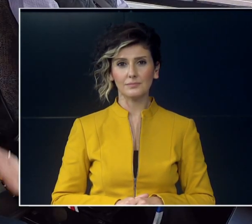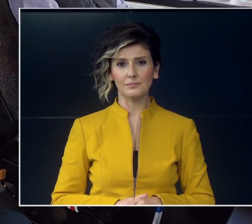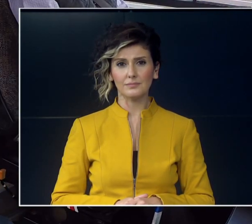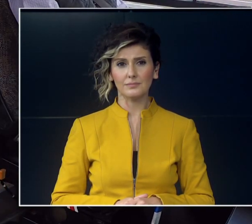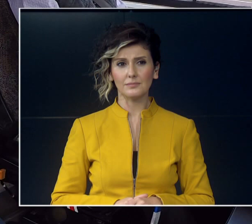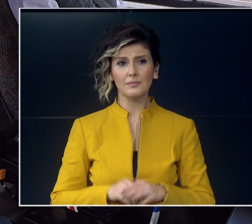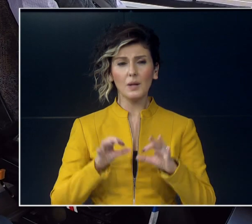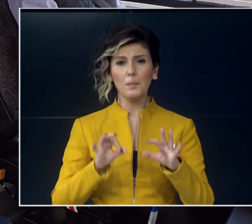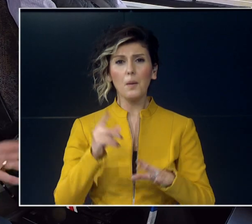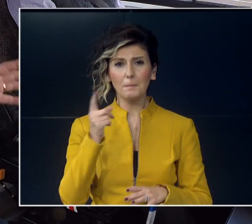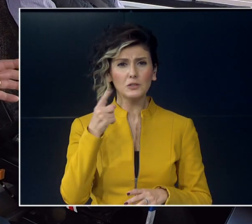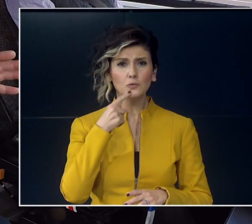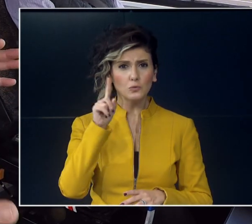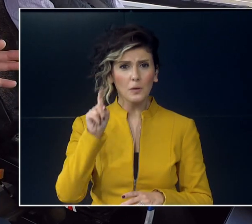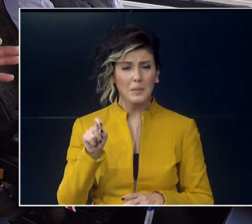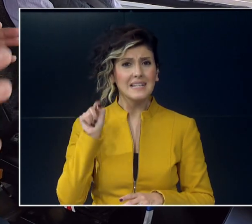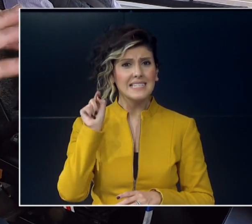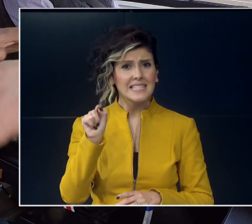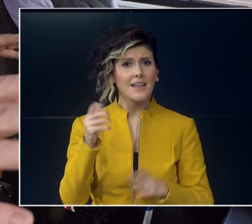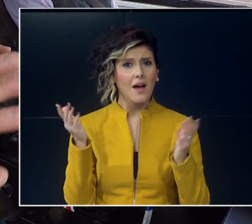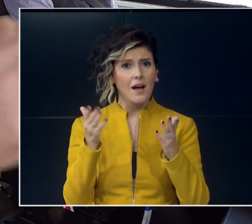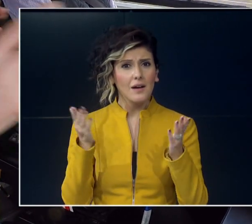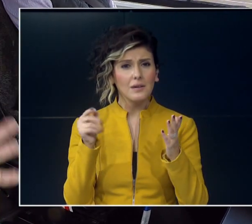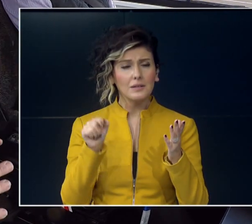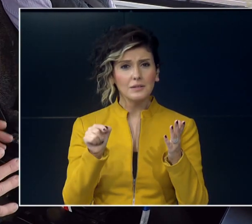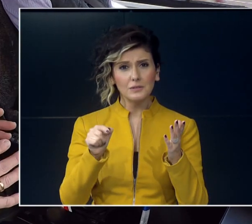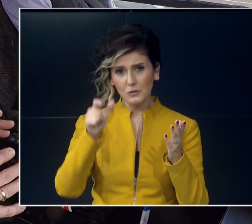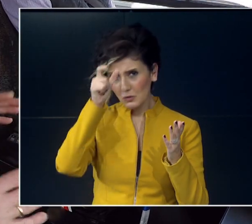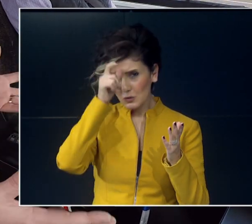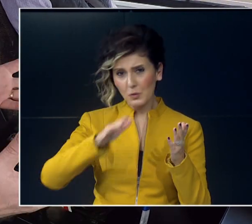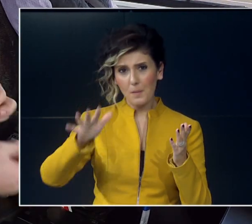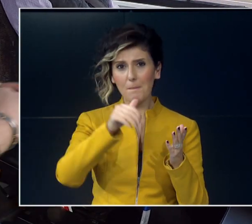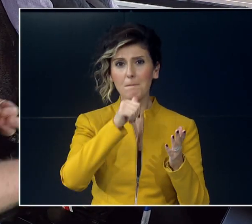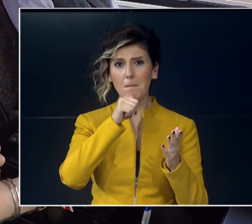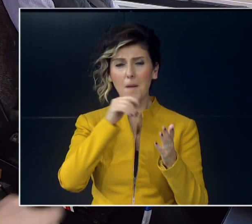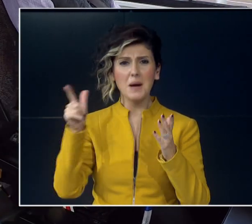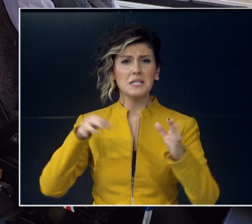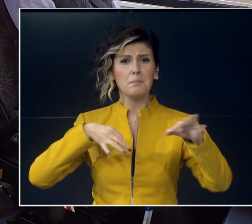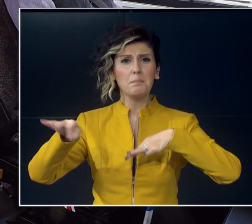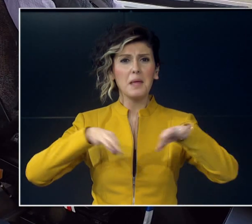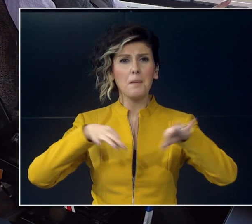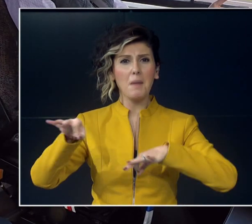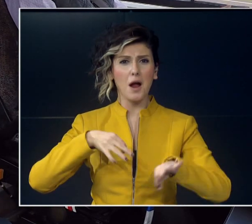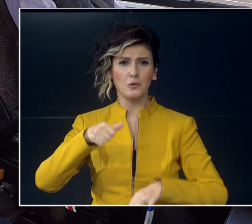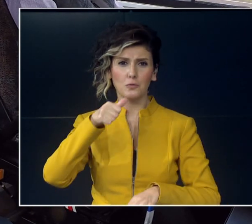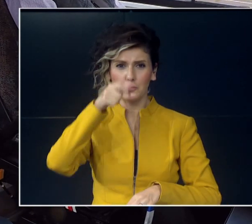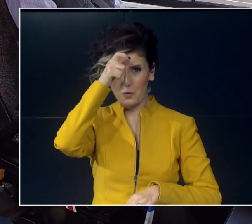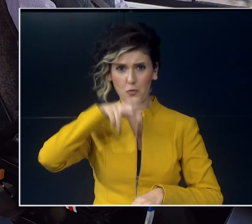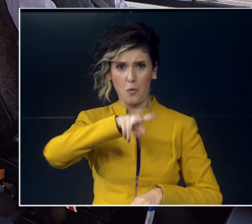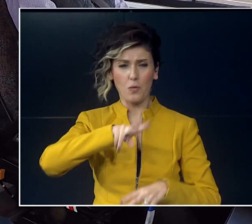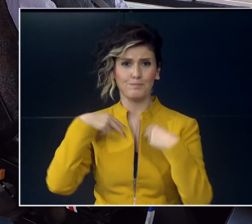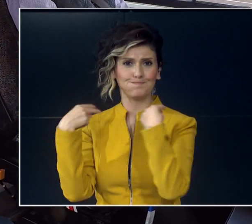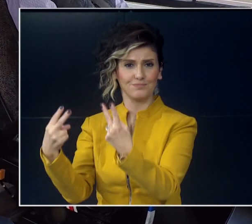Ya böyle bir şey söyleyebilir miyim? Siz artık Türk yollarının babasısın. Yani mimari. Ya biz